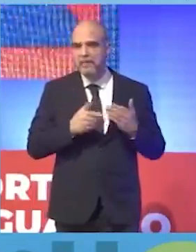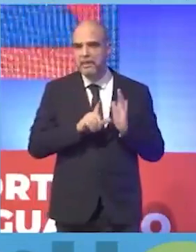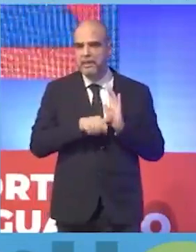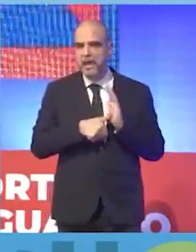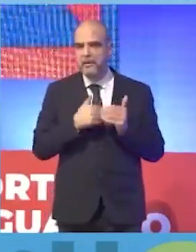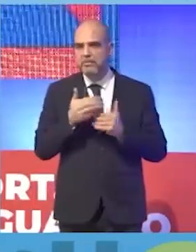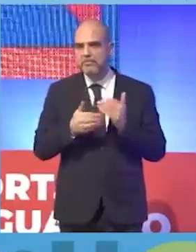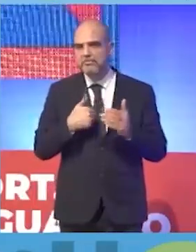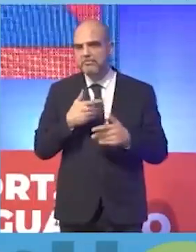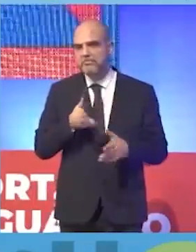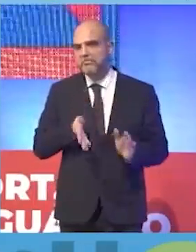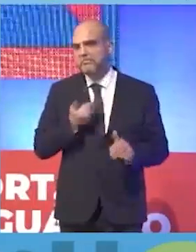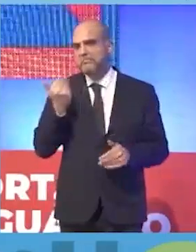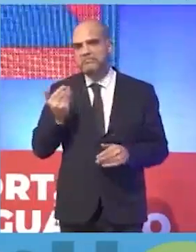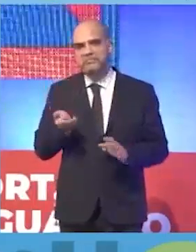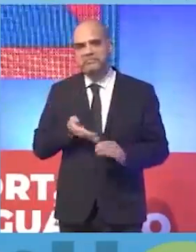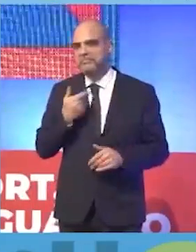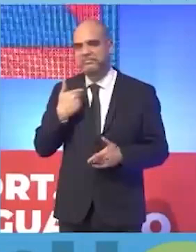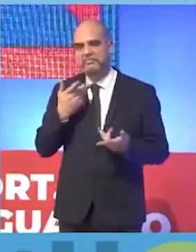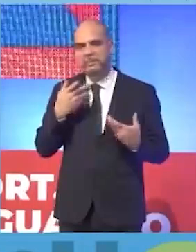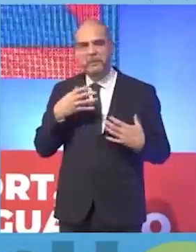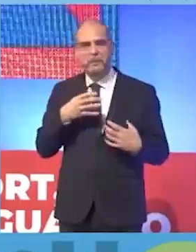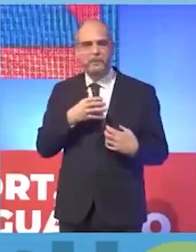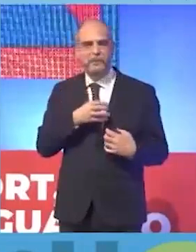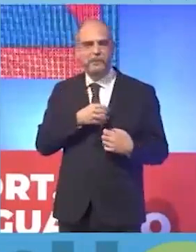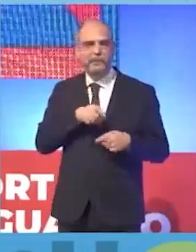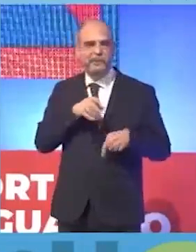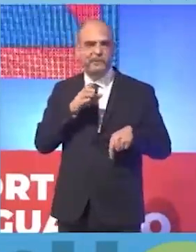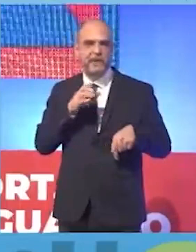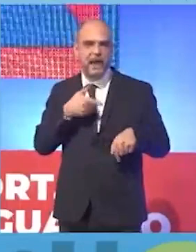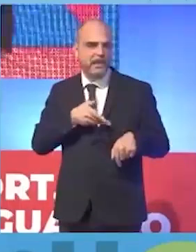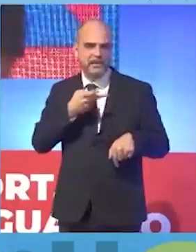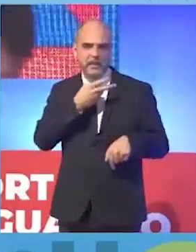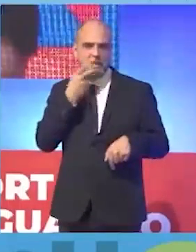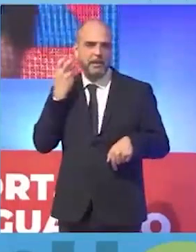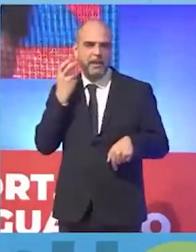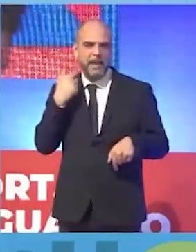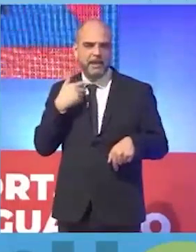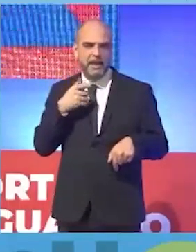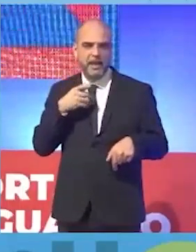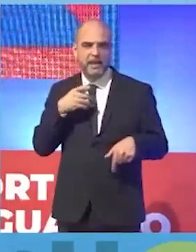avanti l'ho sempre di più portata all'essenziale, infatti ora è black, total black.